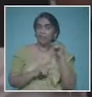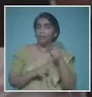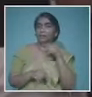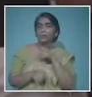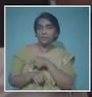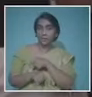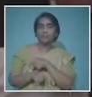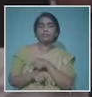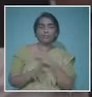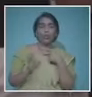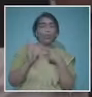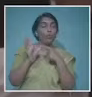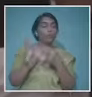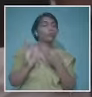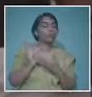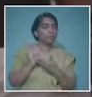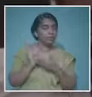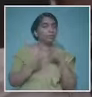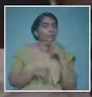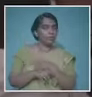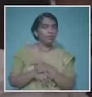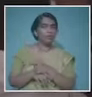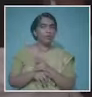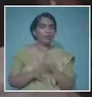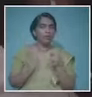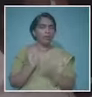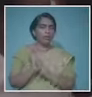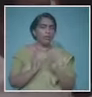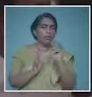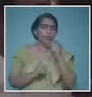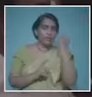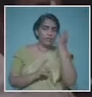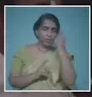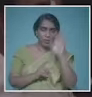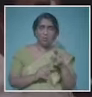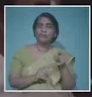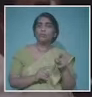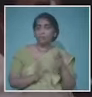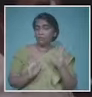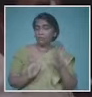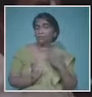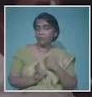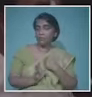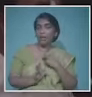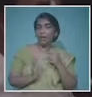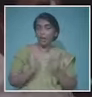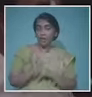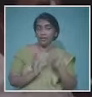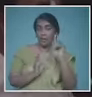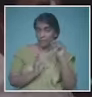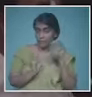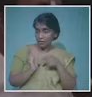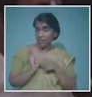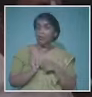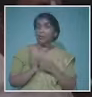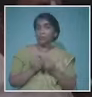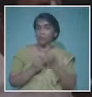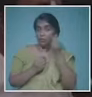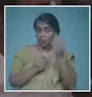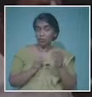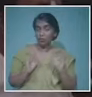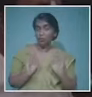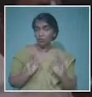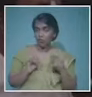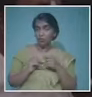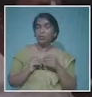මෙතන තියෙනවා උත්තරේ. එනිසා ඔබතුමාත් දැන් 20 ලක්ෂයක් හොයන වෙලාවේ. හැබැයි මම කියනවා මේ 20 ලක්ෂය දීම සඳහා යම්